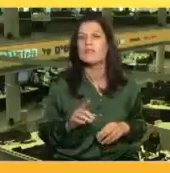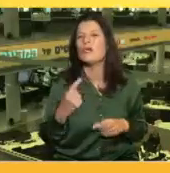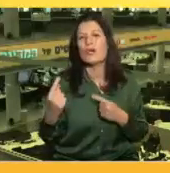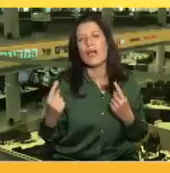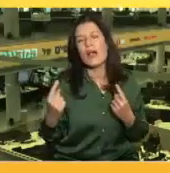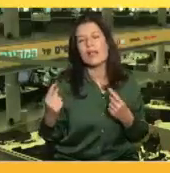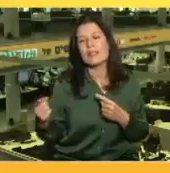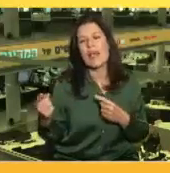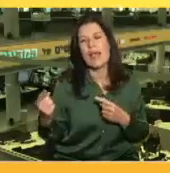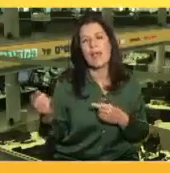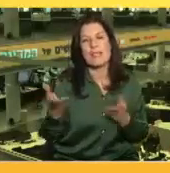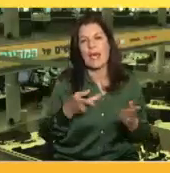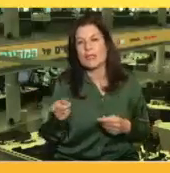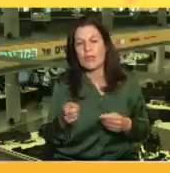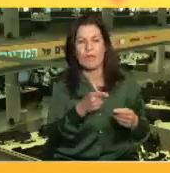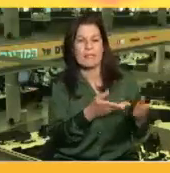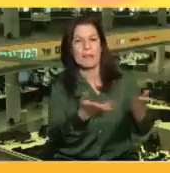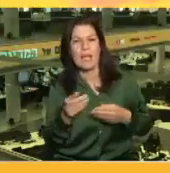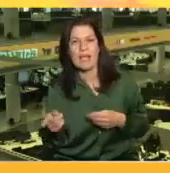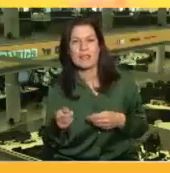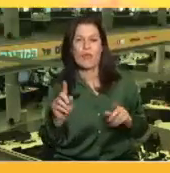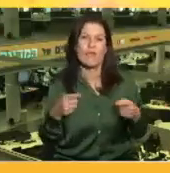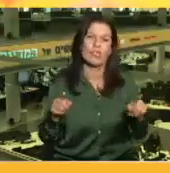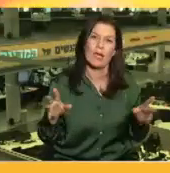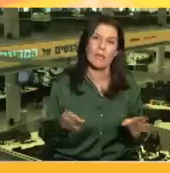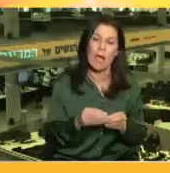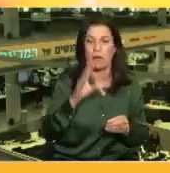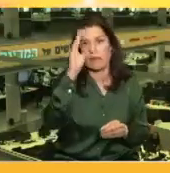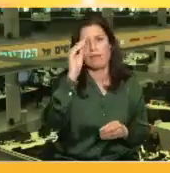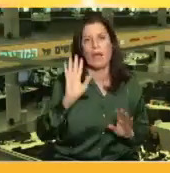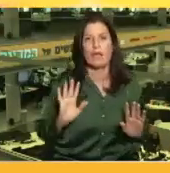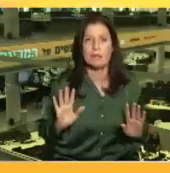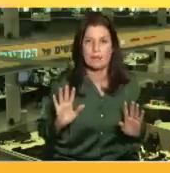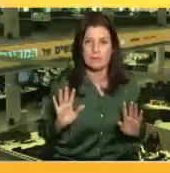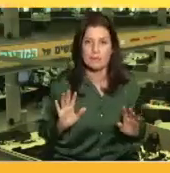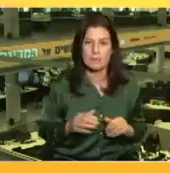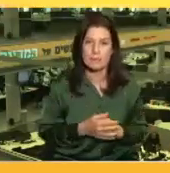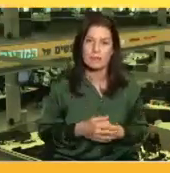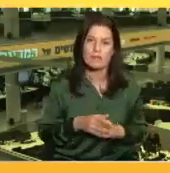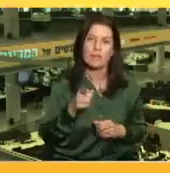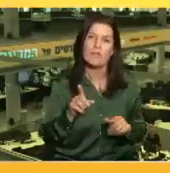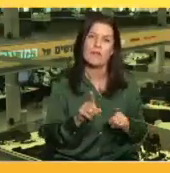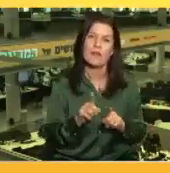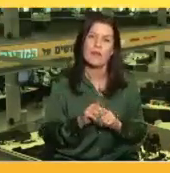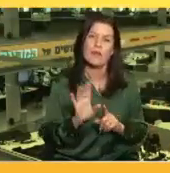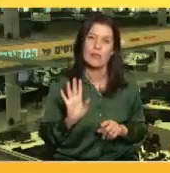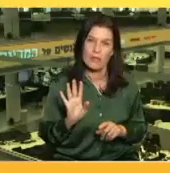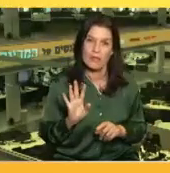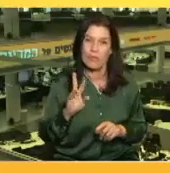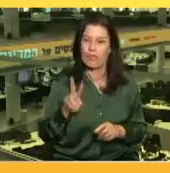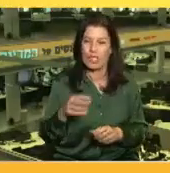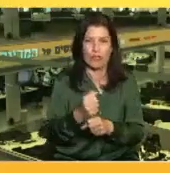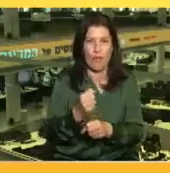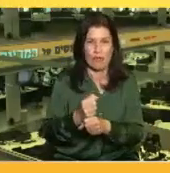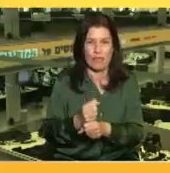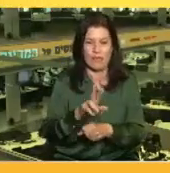הסולטן, והוא בעלה, והוא זה, ושרים ככה. אז איכשהו, זה כמו, אתם יודעים, זה קצת כמו שיש עובדים, ויש את מי שמעשן